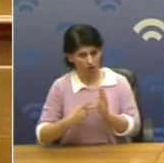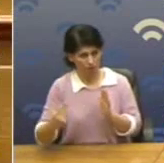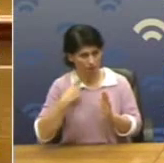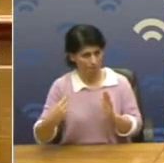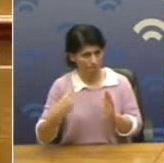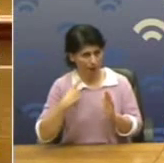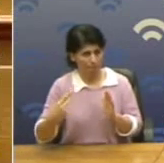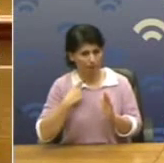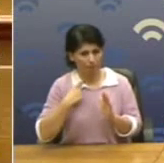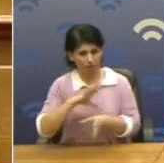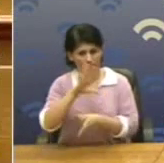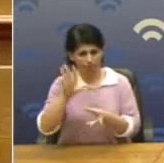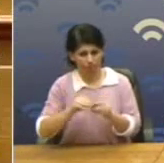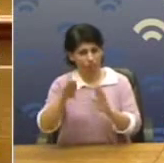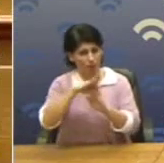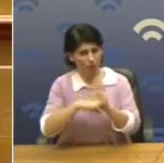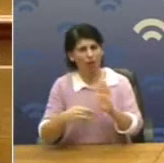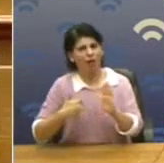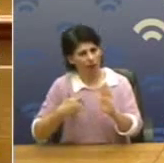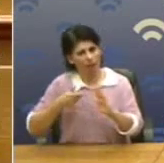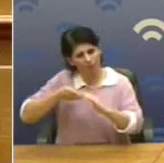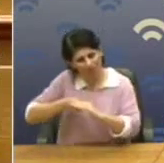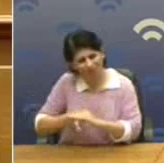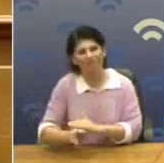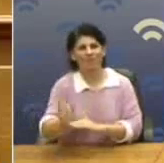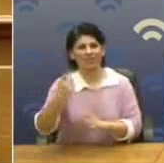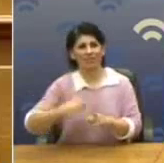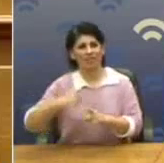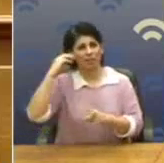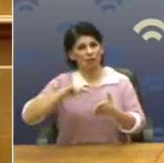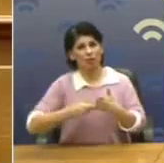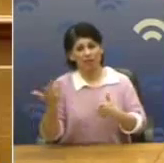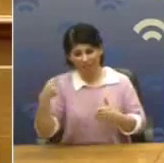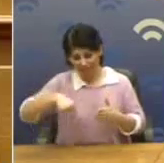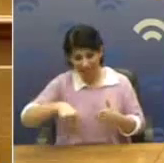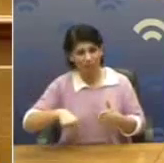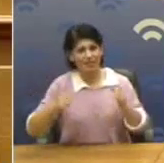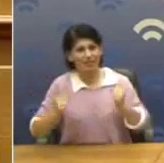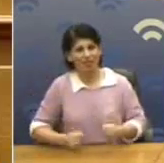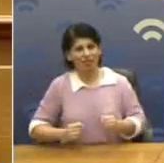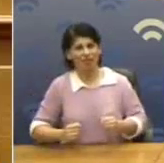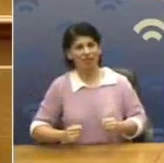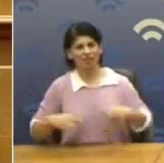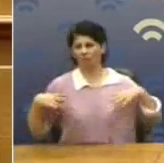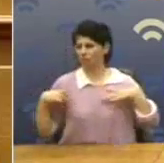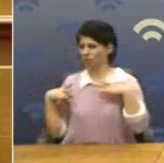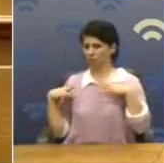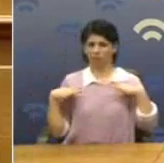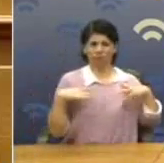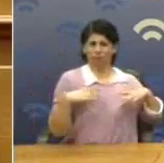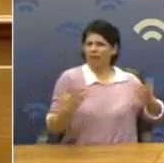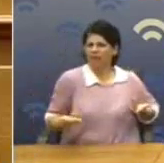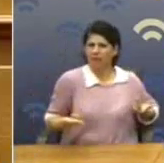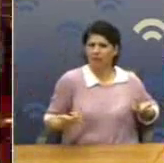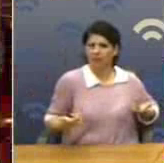ολοκληρώσουν προγράμματα, εμείς βγάλαμε τη χώρα από τα μνημόνια. Και αν σήμερα βρίσκεστε σε θέση να κοκορεύεστε, είναι γιατί αυτός ο λαός και